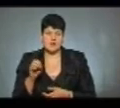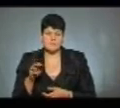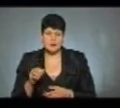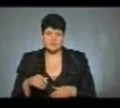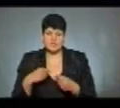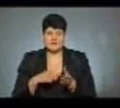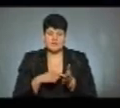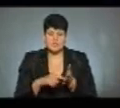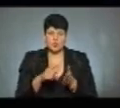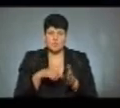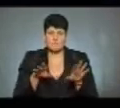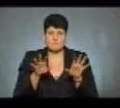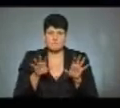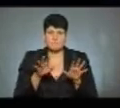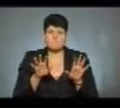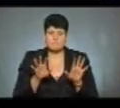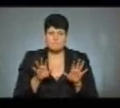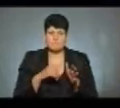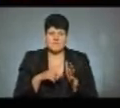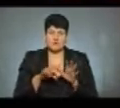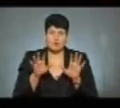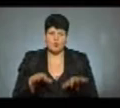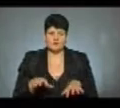відзнаку міському голові Тернополя Сергію Надалу.